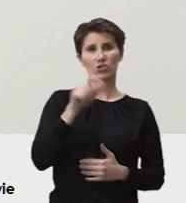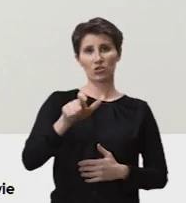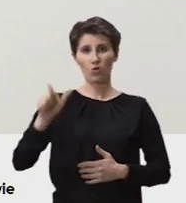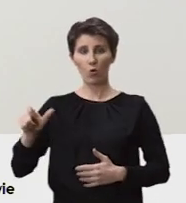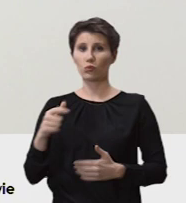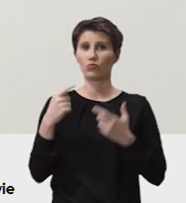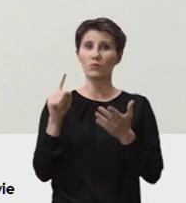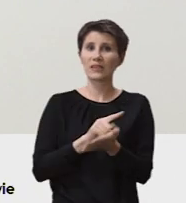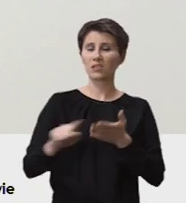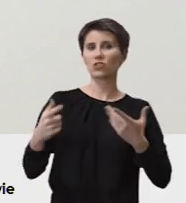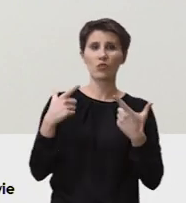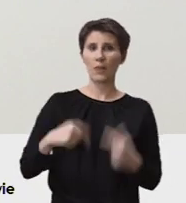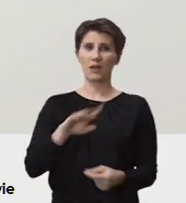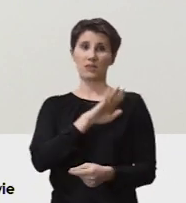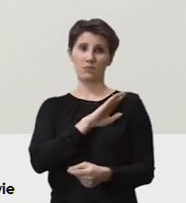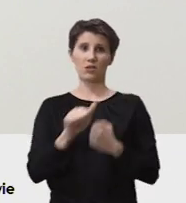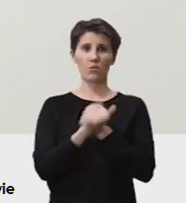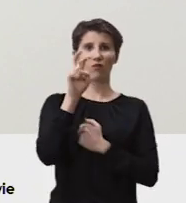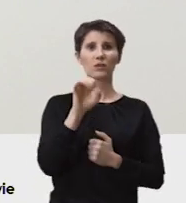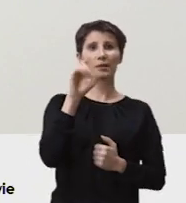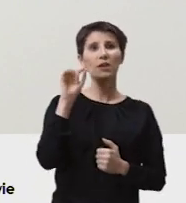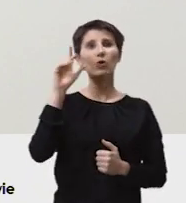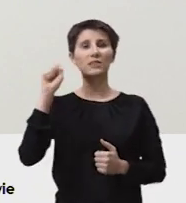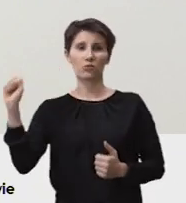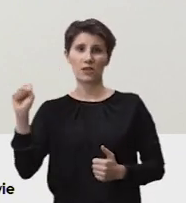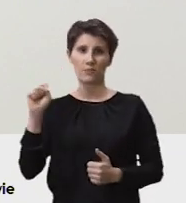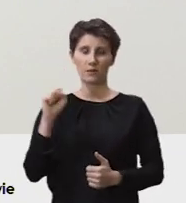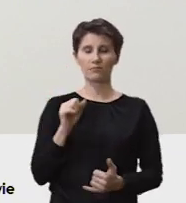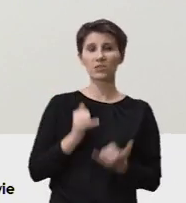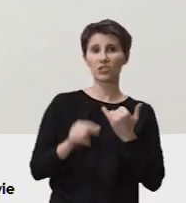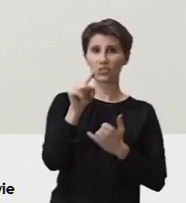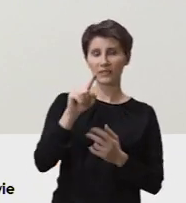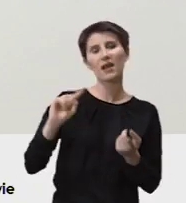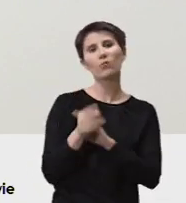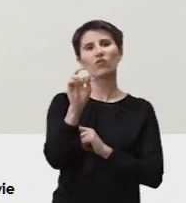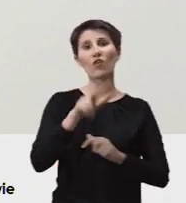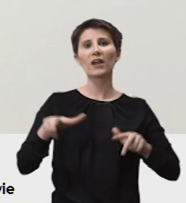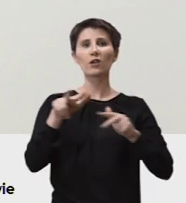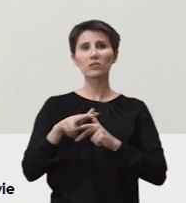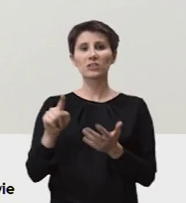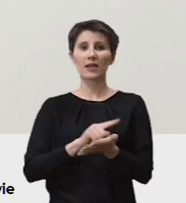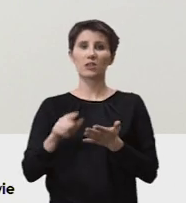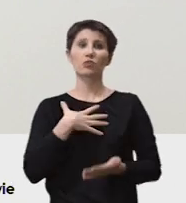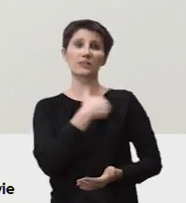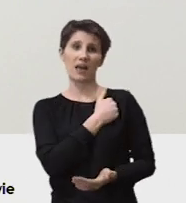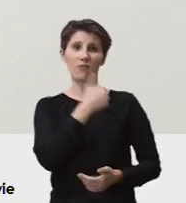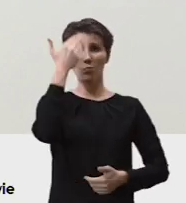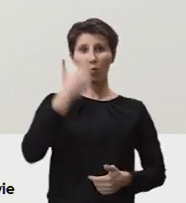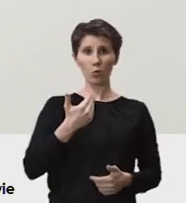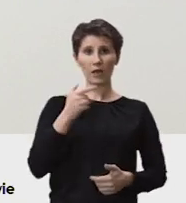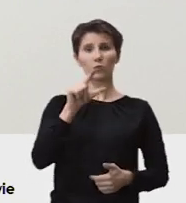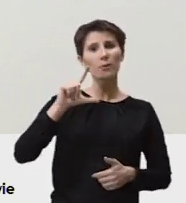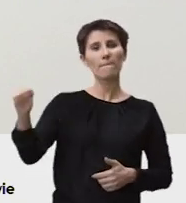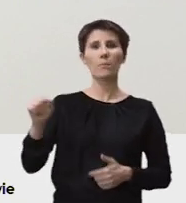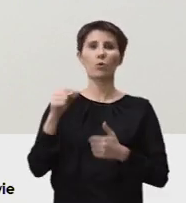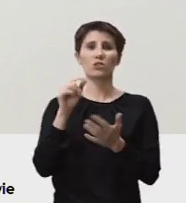żyje zagrożonych nagłym zgonem wynikającym z hipercholesterolemii rodzinnej. Jeżeli wczesny zawał mięśnia sercowego lub udar mózgu